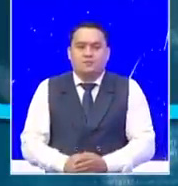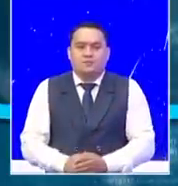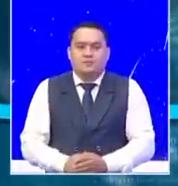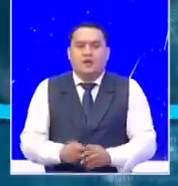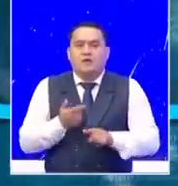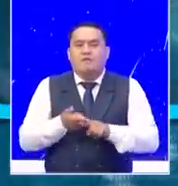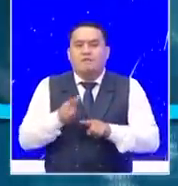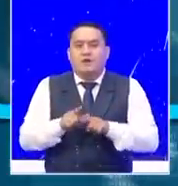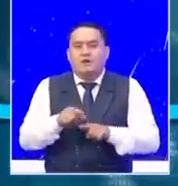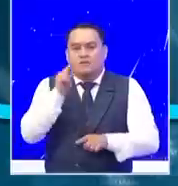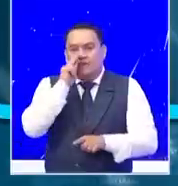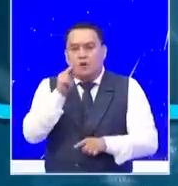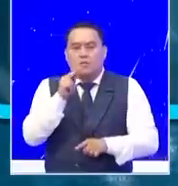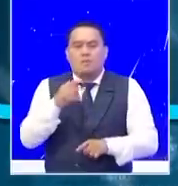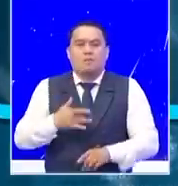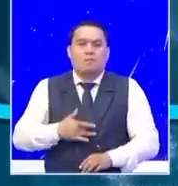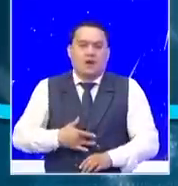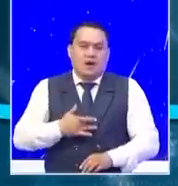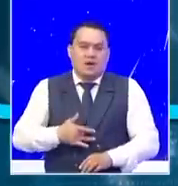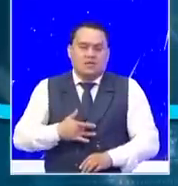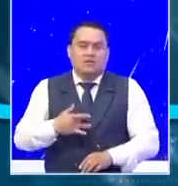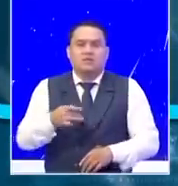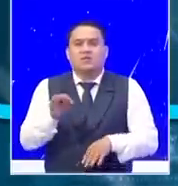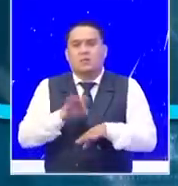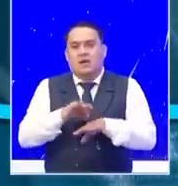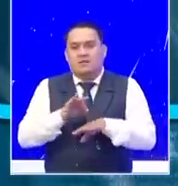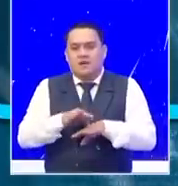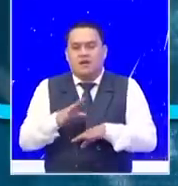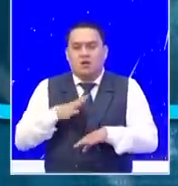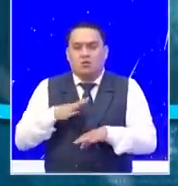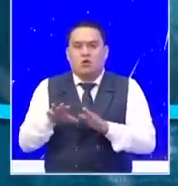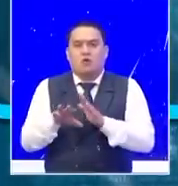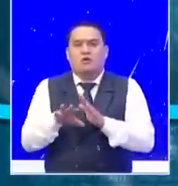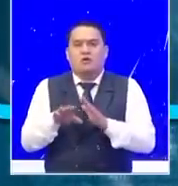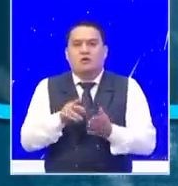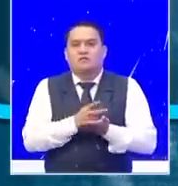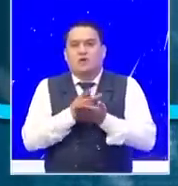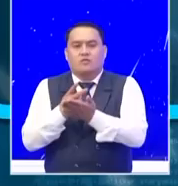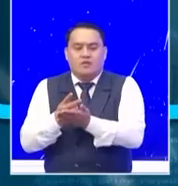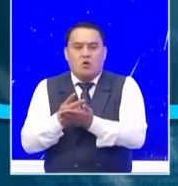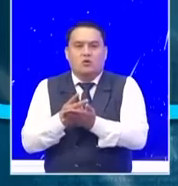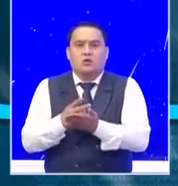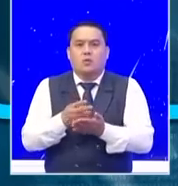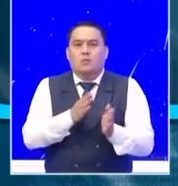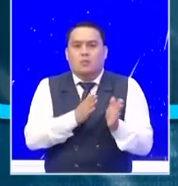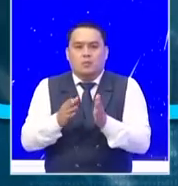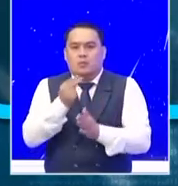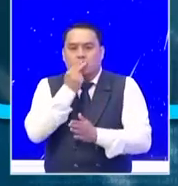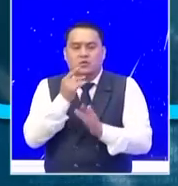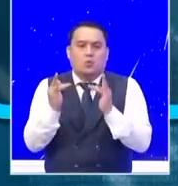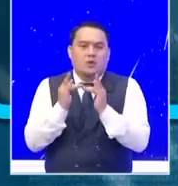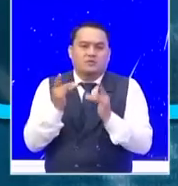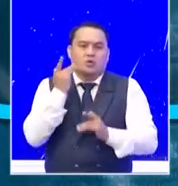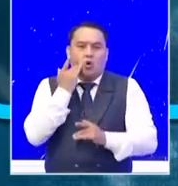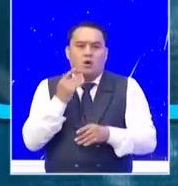В этот раз всему виной проблемы с желудком и низким гемоглобином. Только выбрался из реанимации, теперь соблюдая постельный режим.